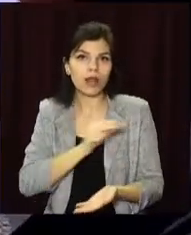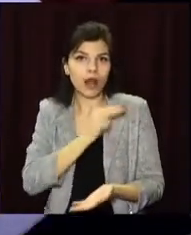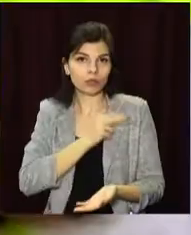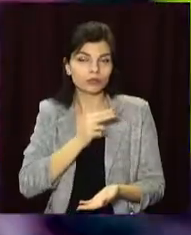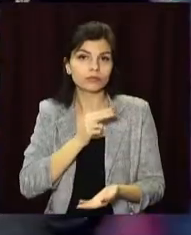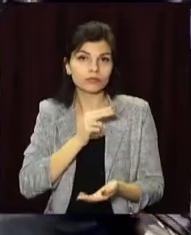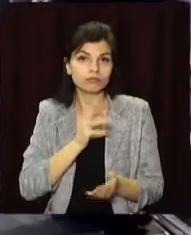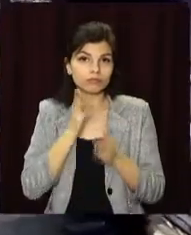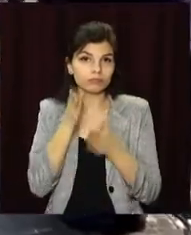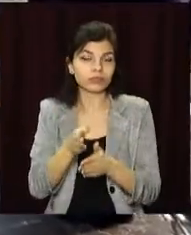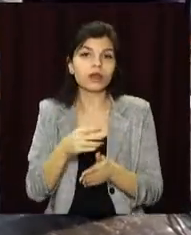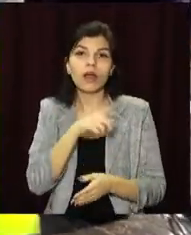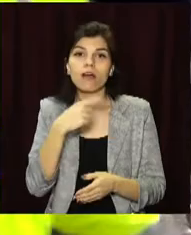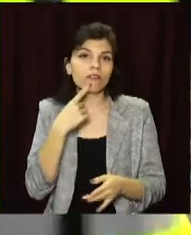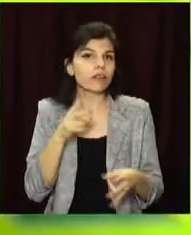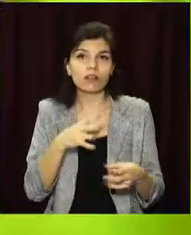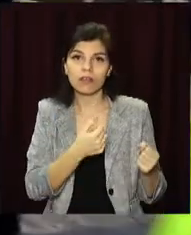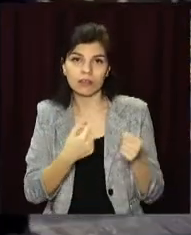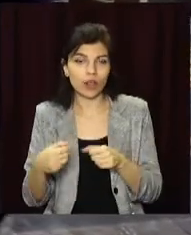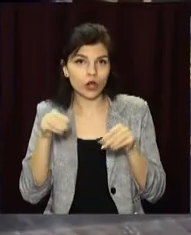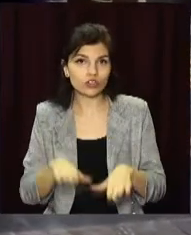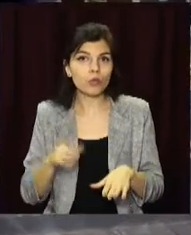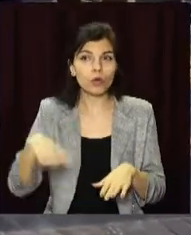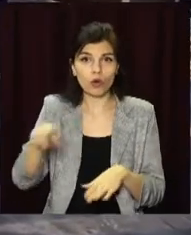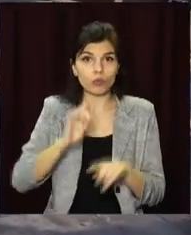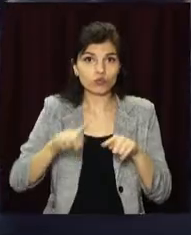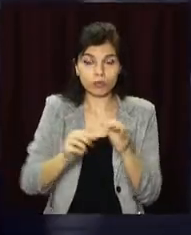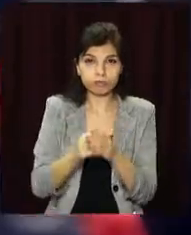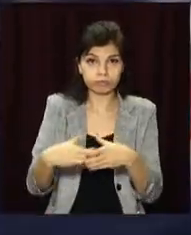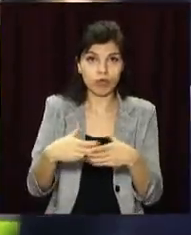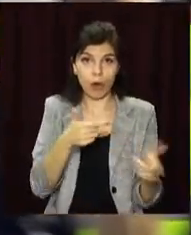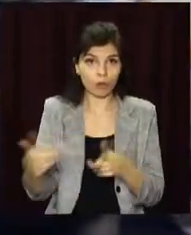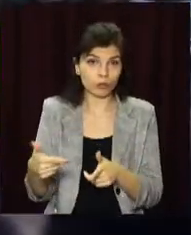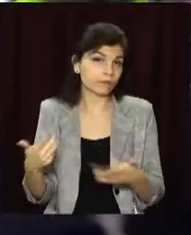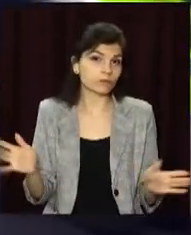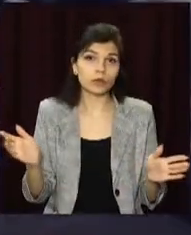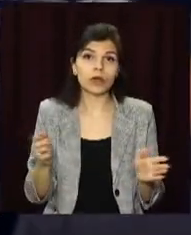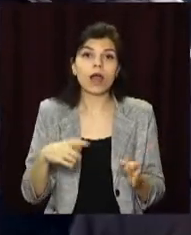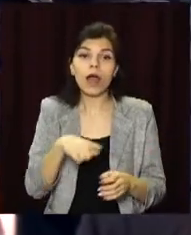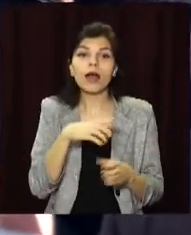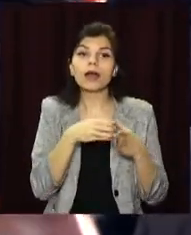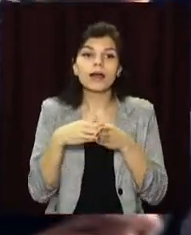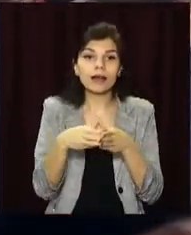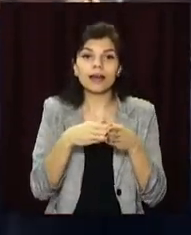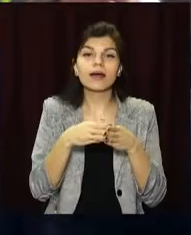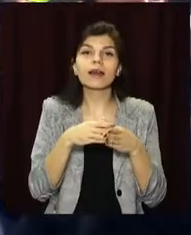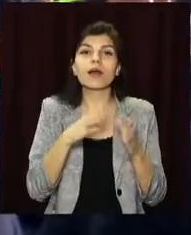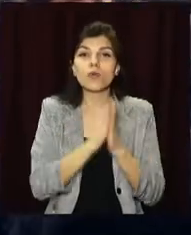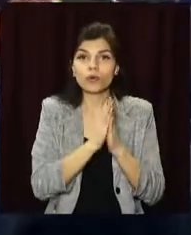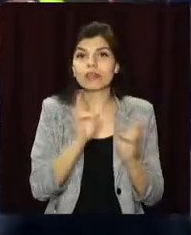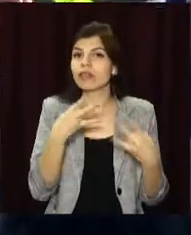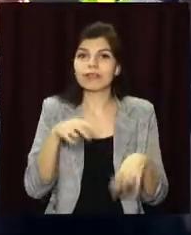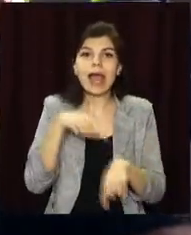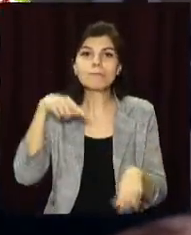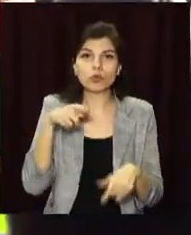роботу. Чиновники просять не затягувати з рішенням, адже штат незабаром буде укомплектований. А керівництво «Екології Д» просять не